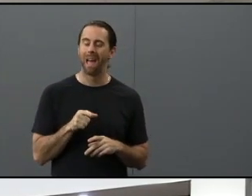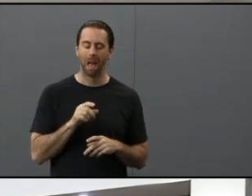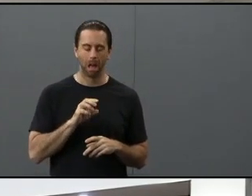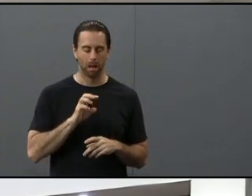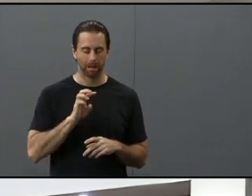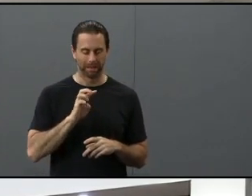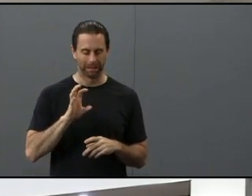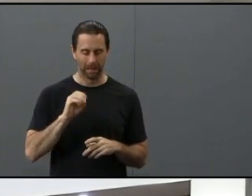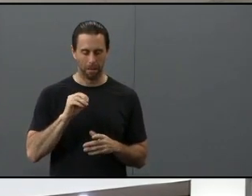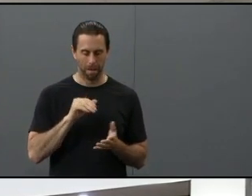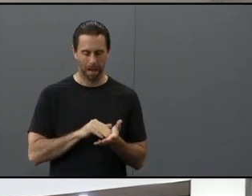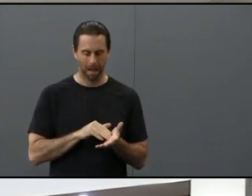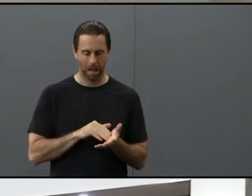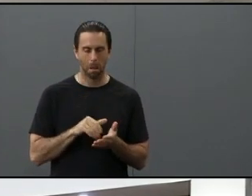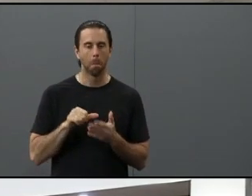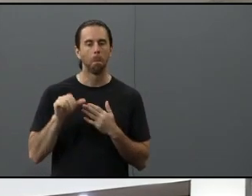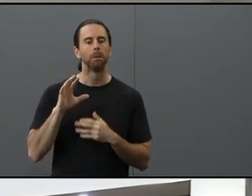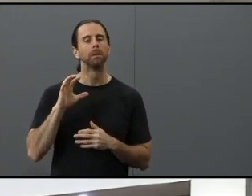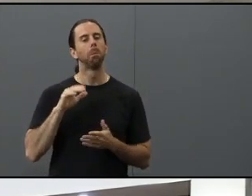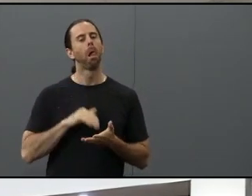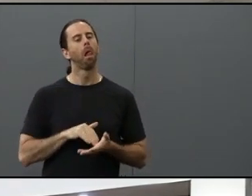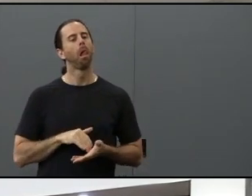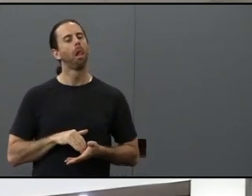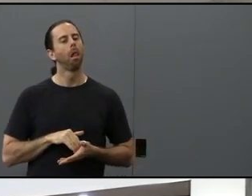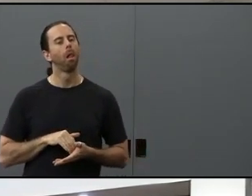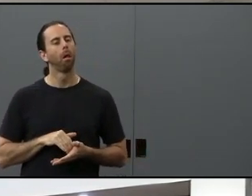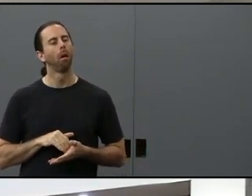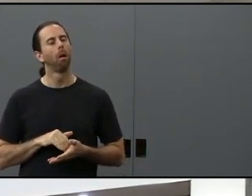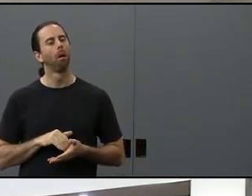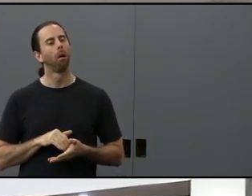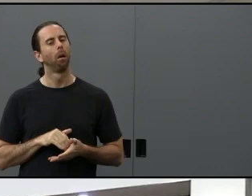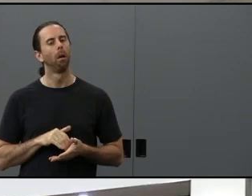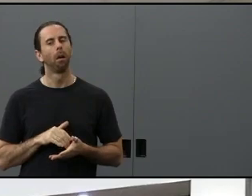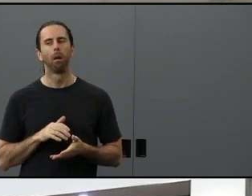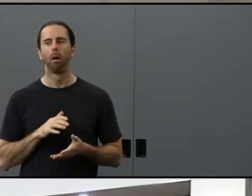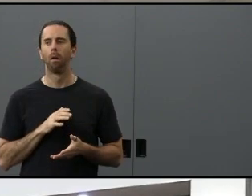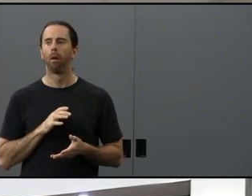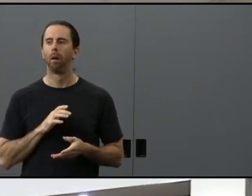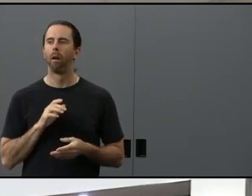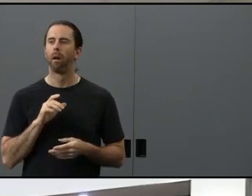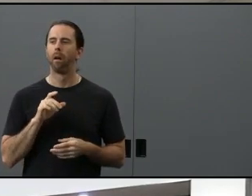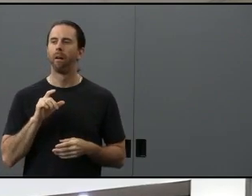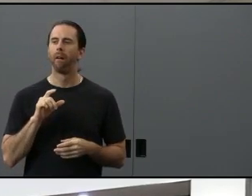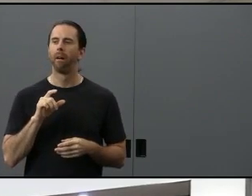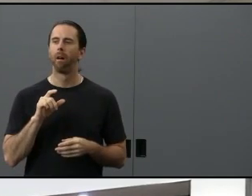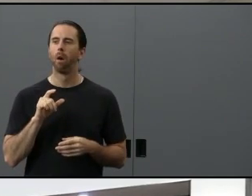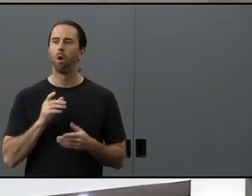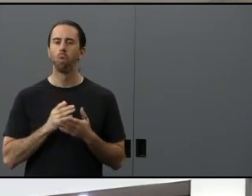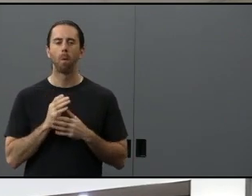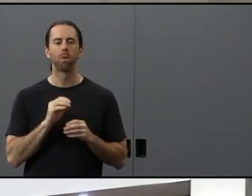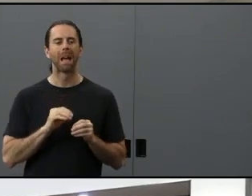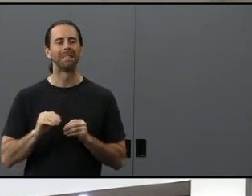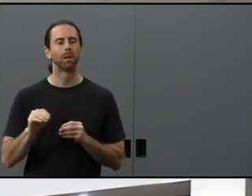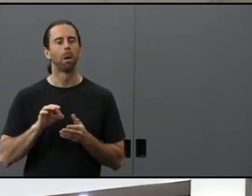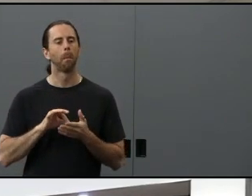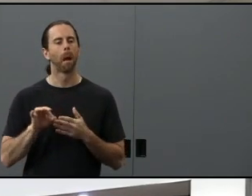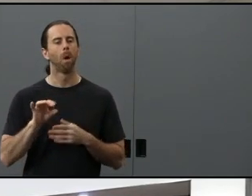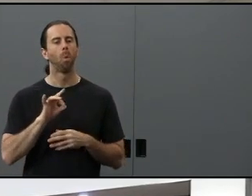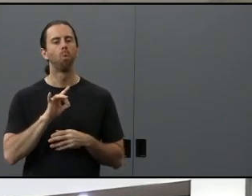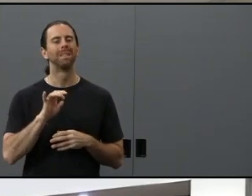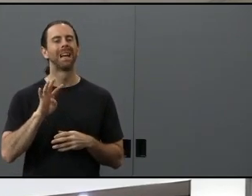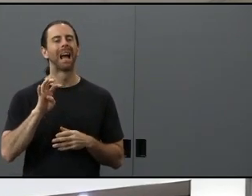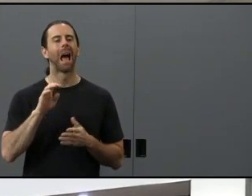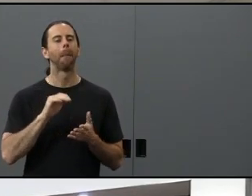650000 pu il l' payé 500 il a eu un prjeté pour 25 26 27 de payer des droits de mutation de 840000